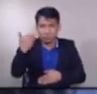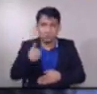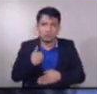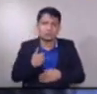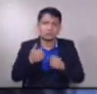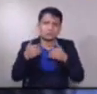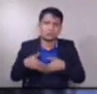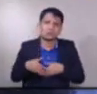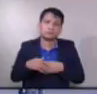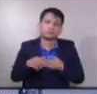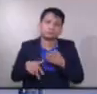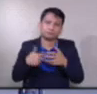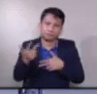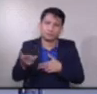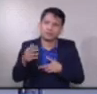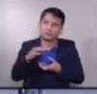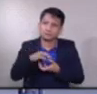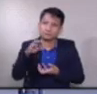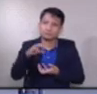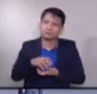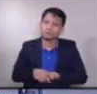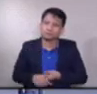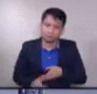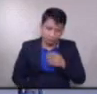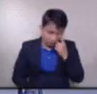Alright, pangatlong tanong.